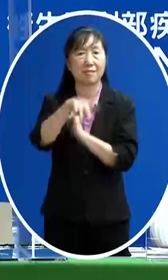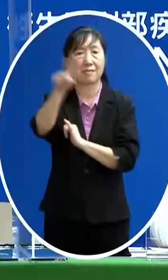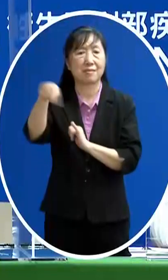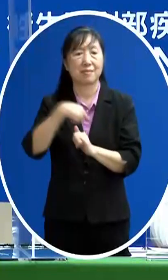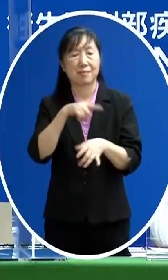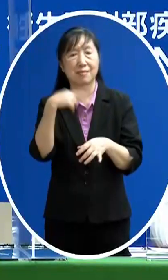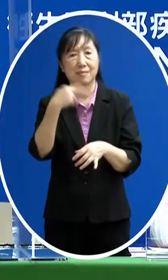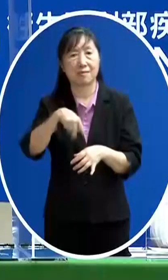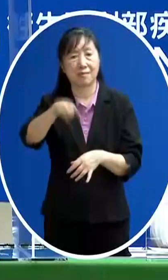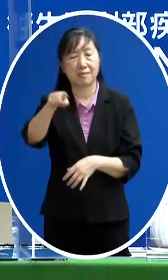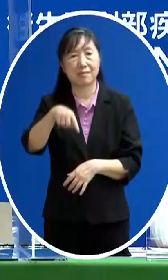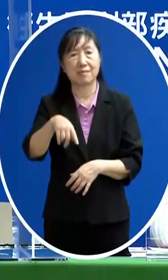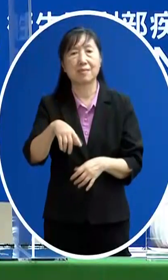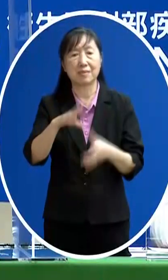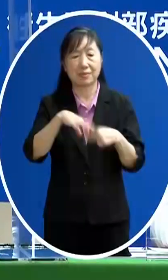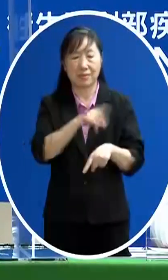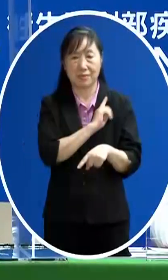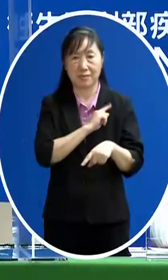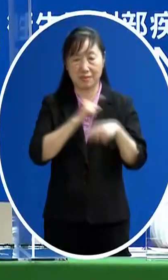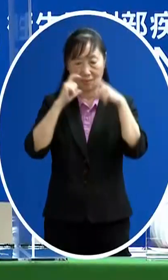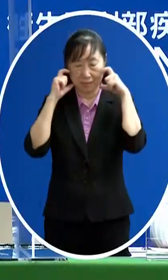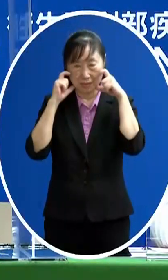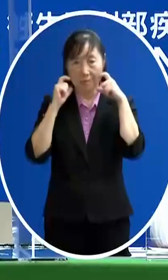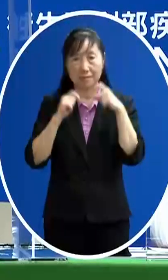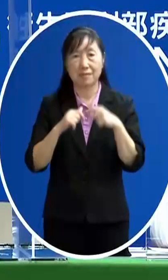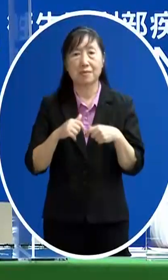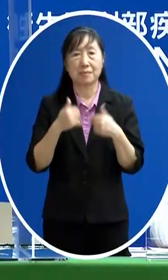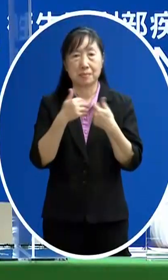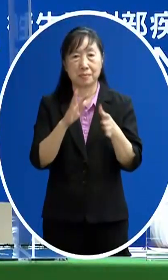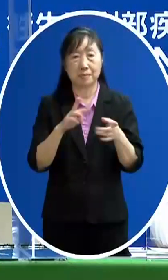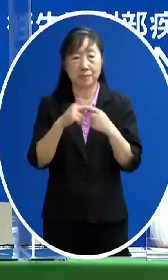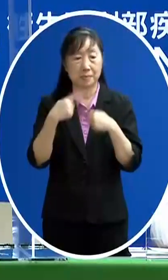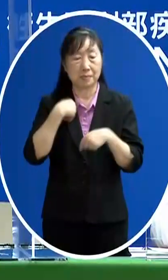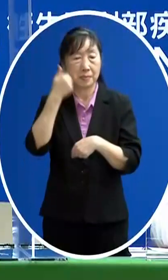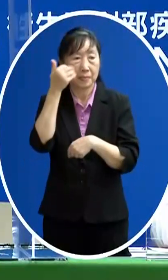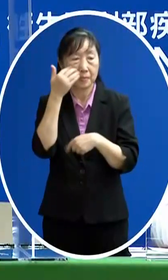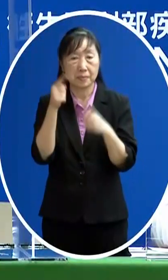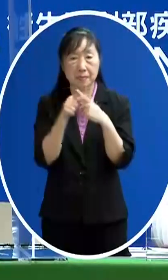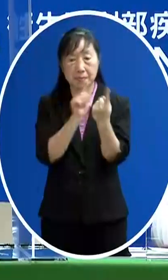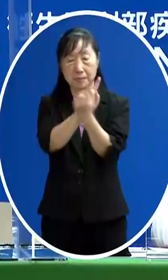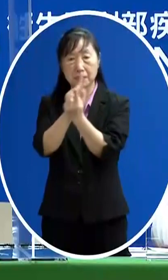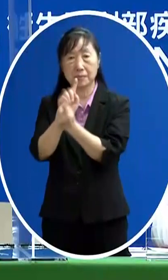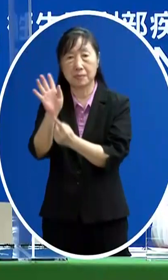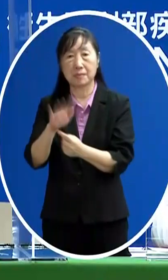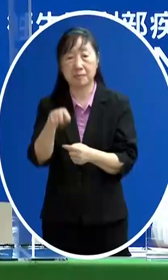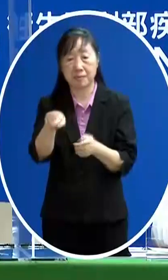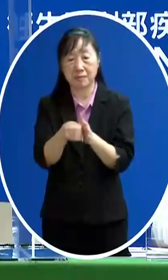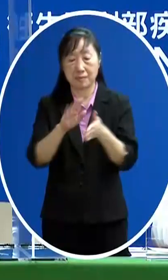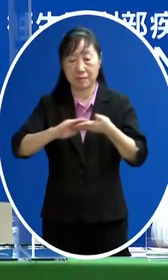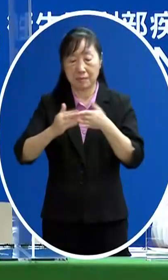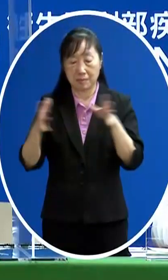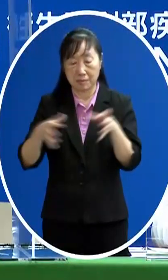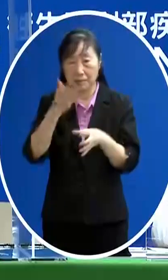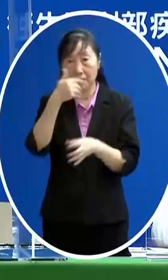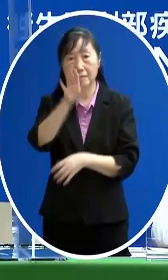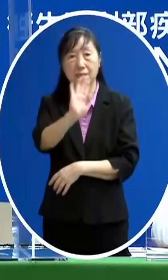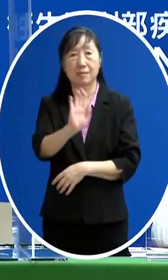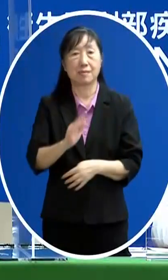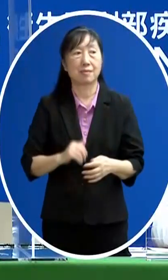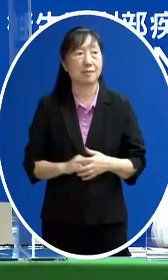源了，就把口罩戴好，那尽量不要跟不特定的人接触，那聚餐这个时候当然要避免。